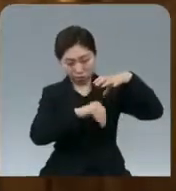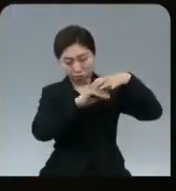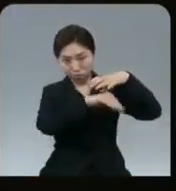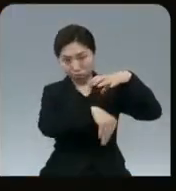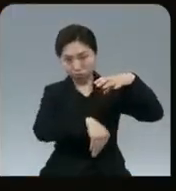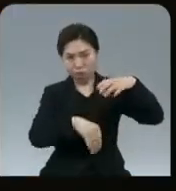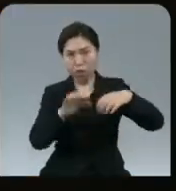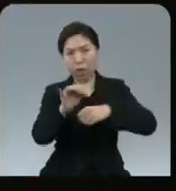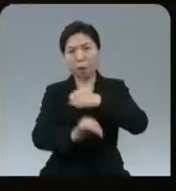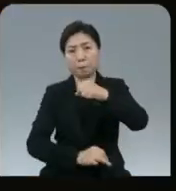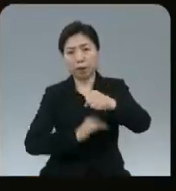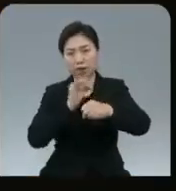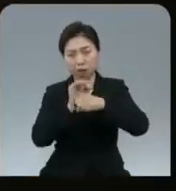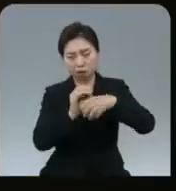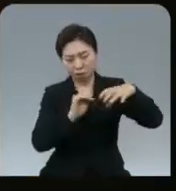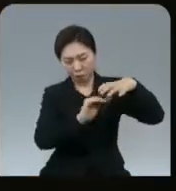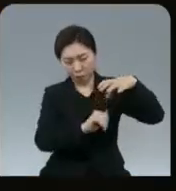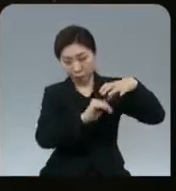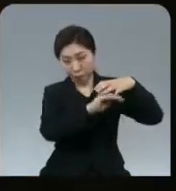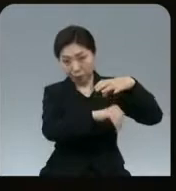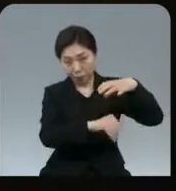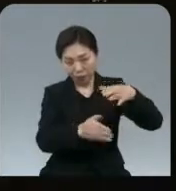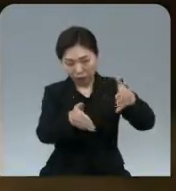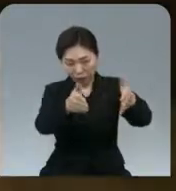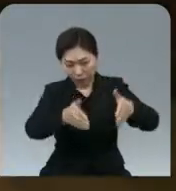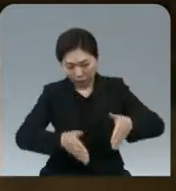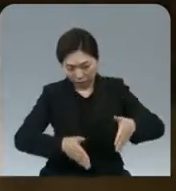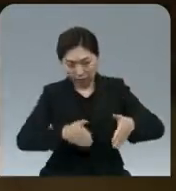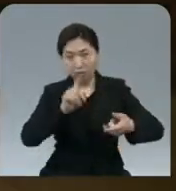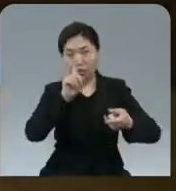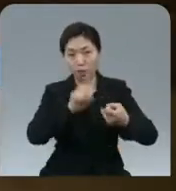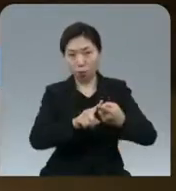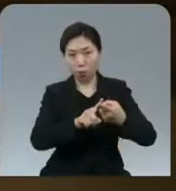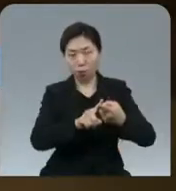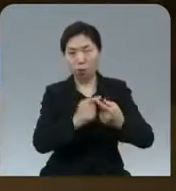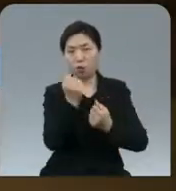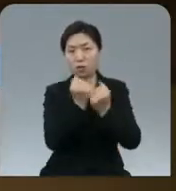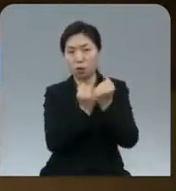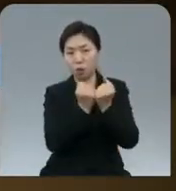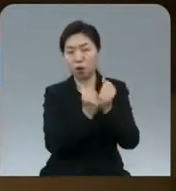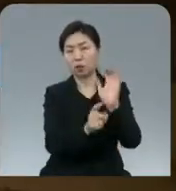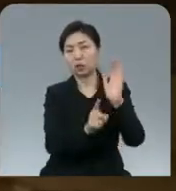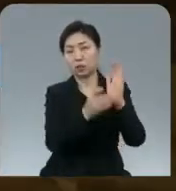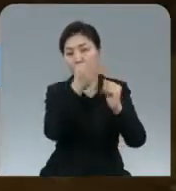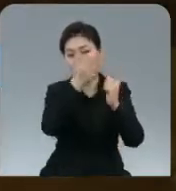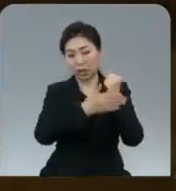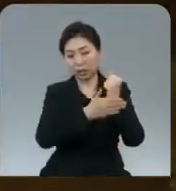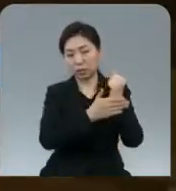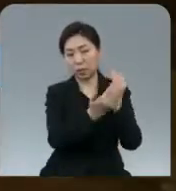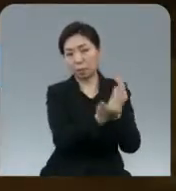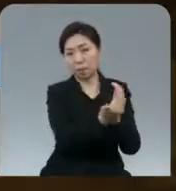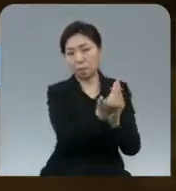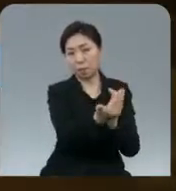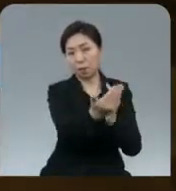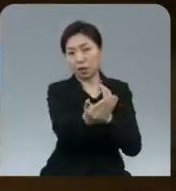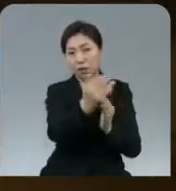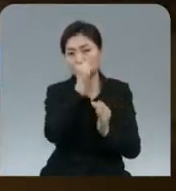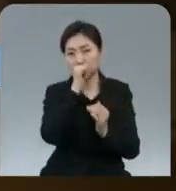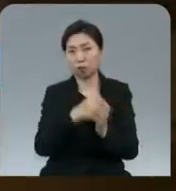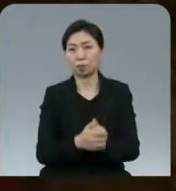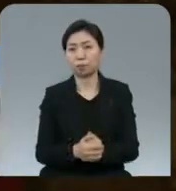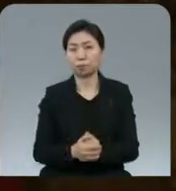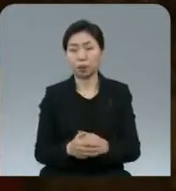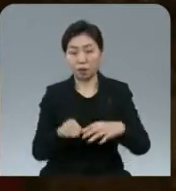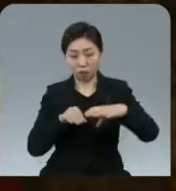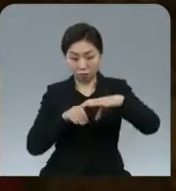trở thành di sản văn hóa thế giới của Tổ chức giáo dục khoa học và văn hóa Liên Hợp Quốc Unesco mở ra tô vốn nổi tiếng là